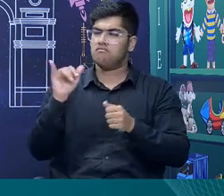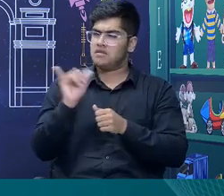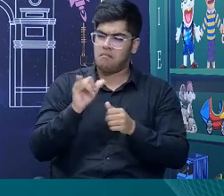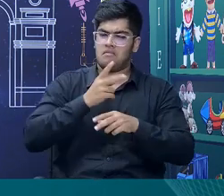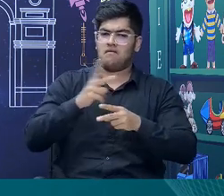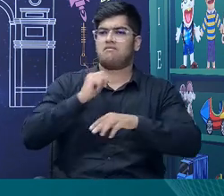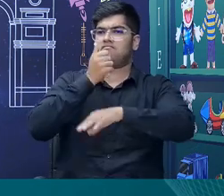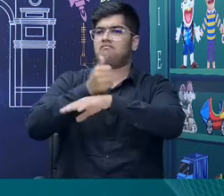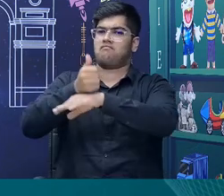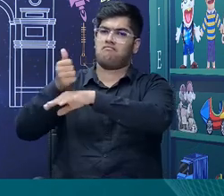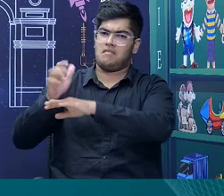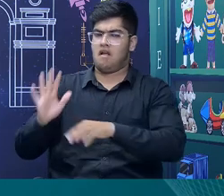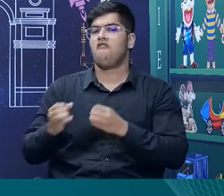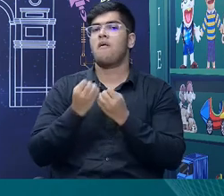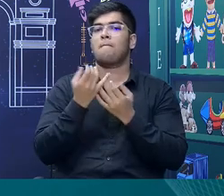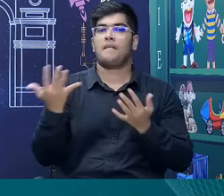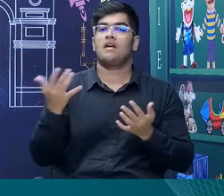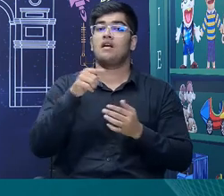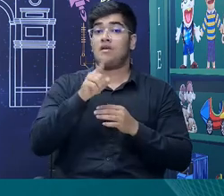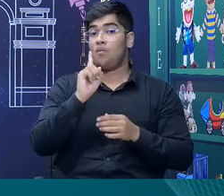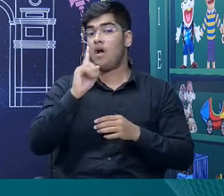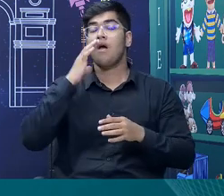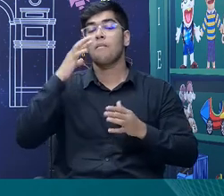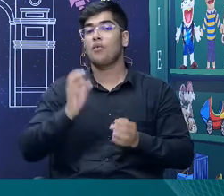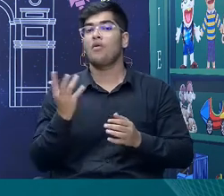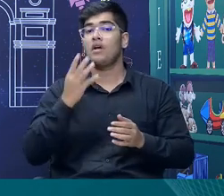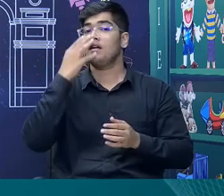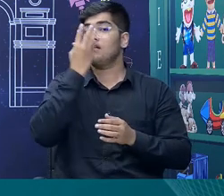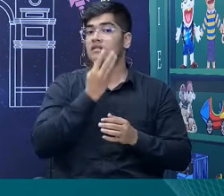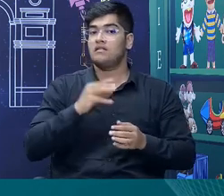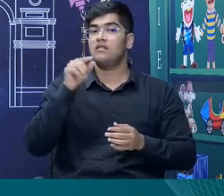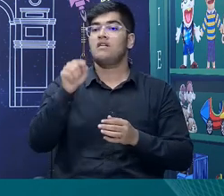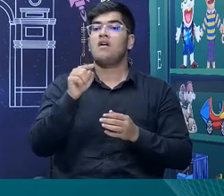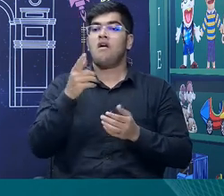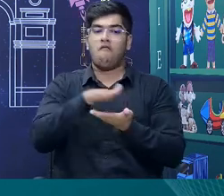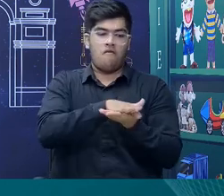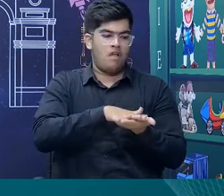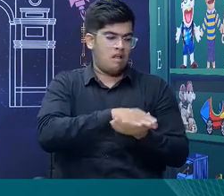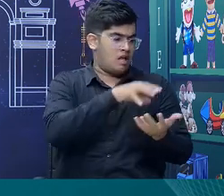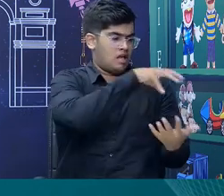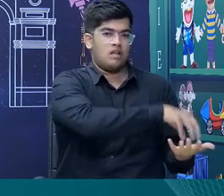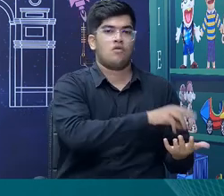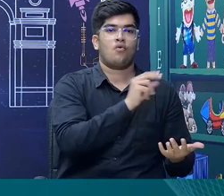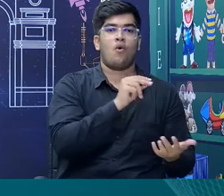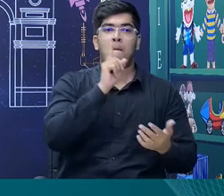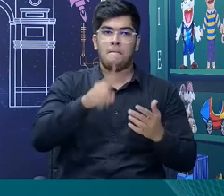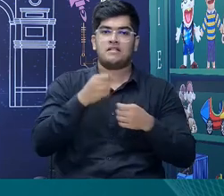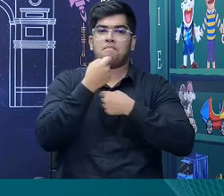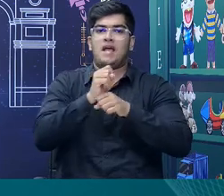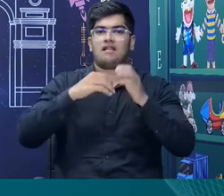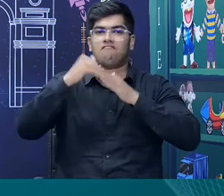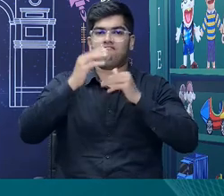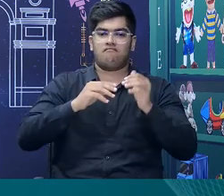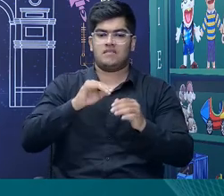हमेशा ध्यान राखी जाति है की गणेश जी को कभी भी जमीन पर नहीं रखा जाता एक प्लेटफॉर्म बनाया जाता है